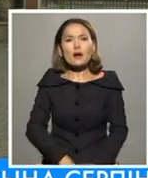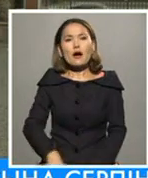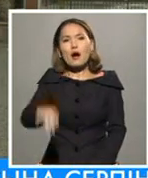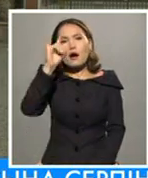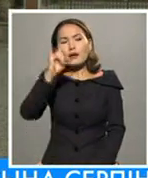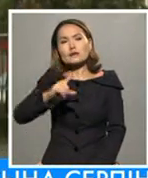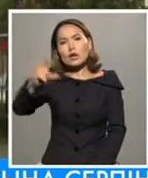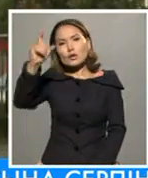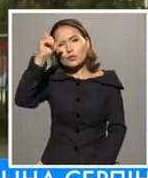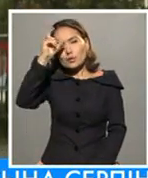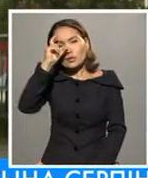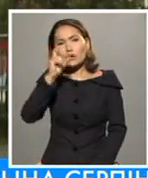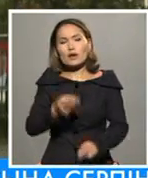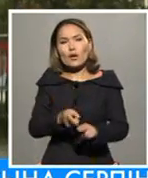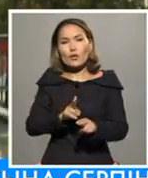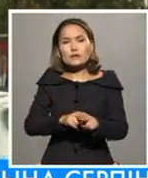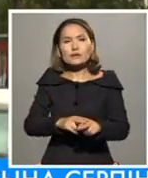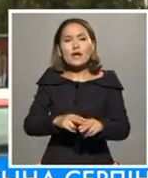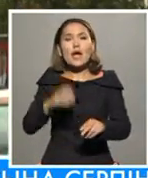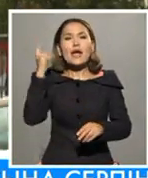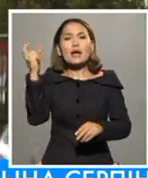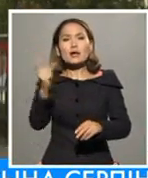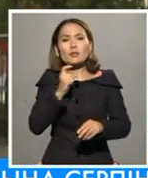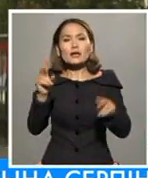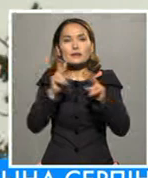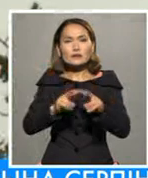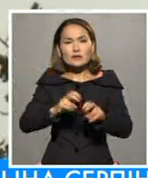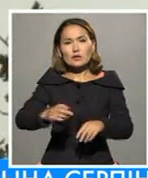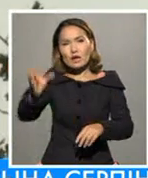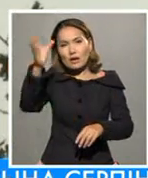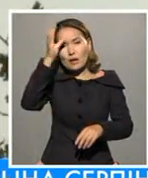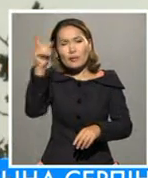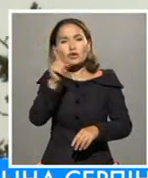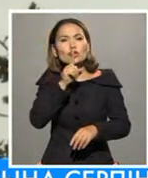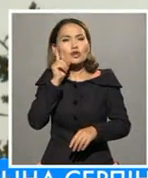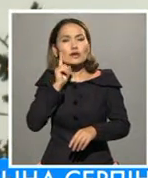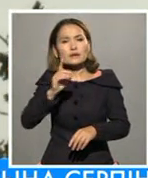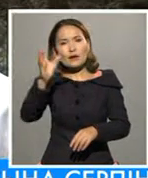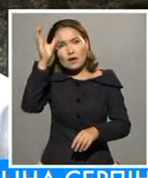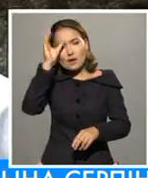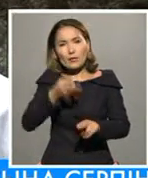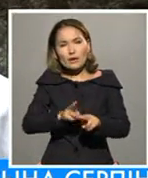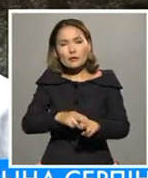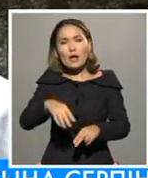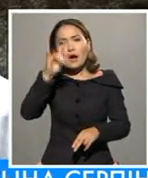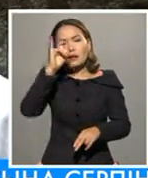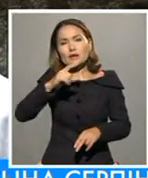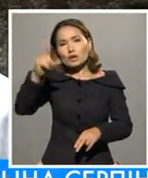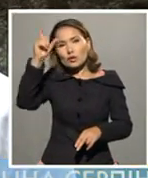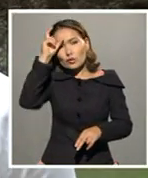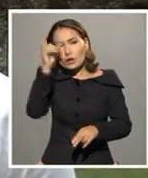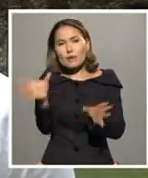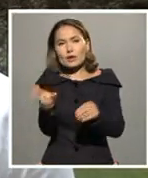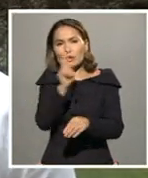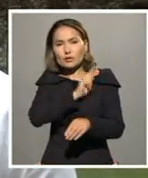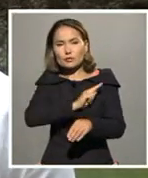экономикасын зерттеп жүрген жас ғалым. Еркін сауда аймағының біздің ел үшін пайдасы ұшан теңіз дейді. Түркияның еркін сауда аймағын